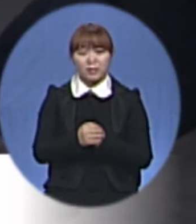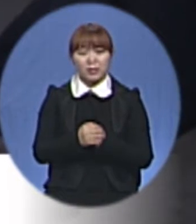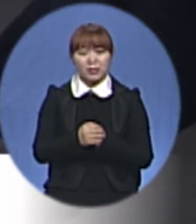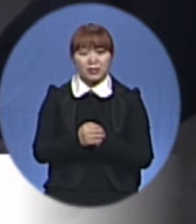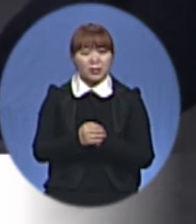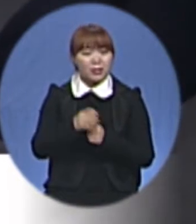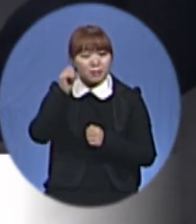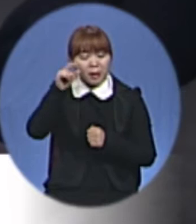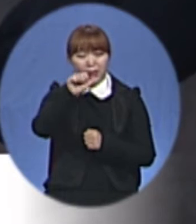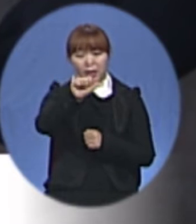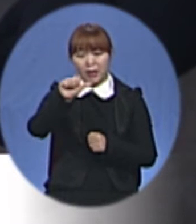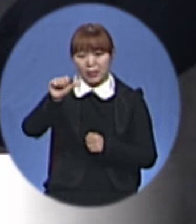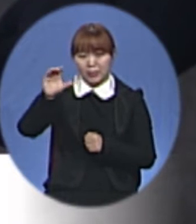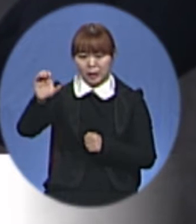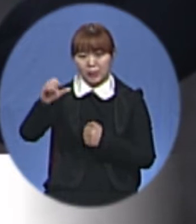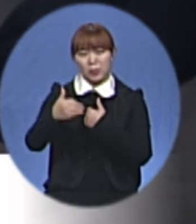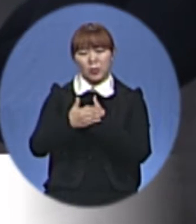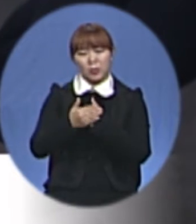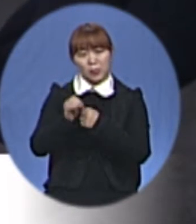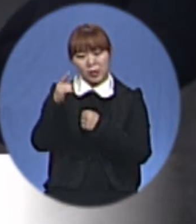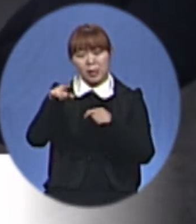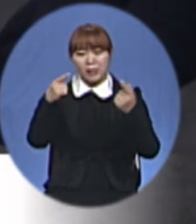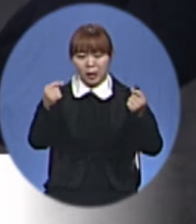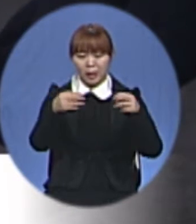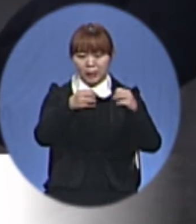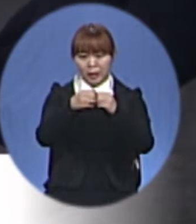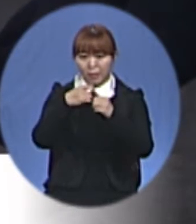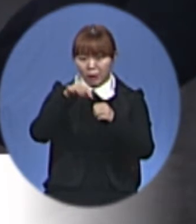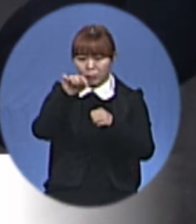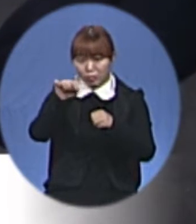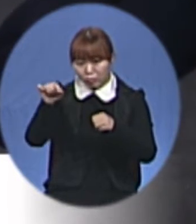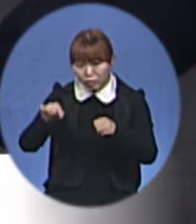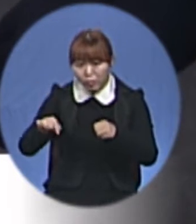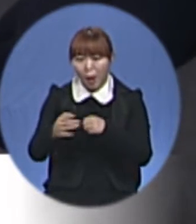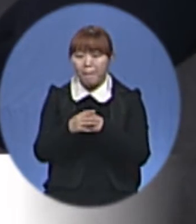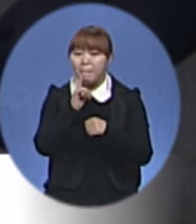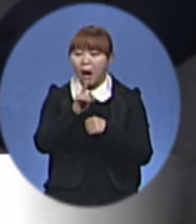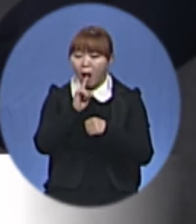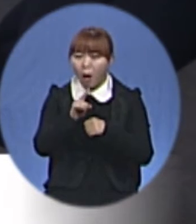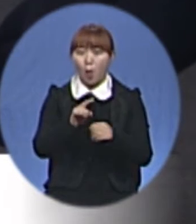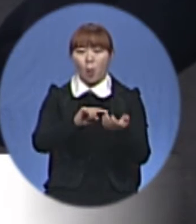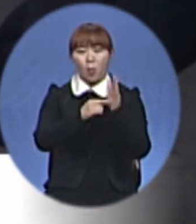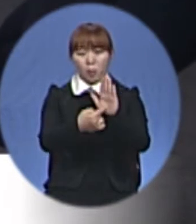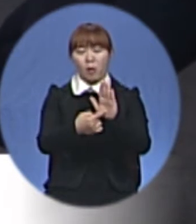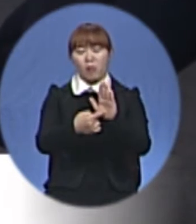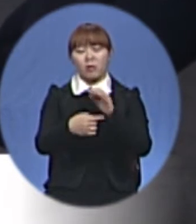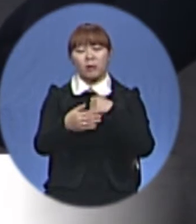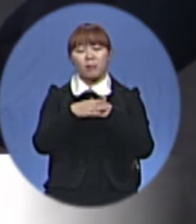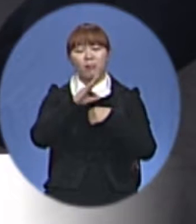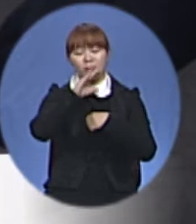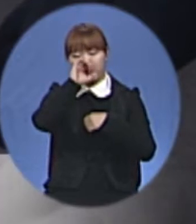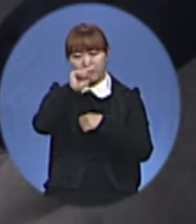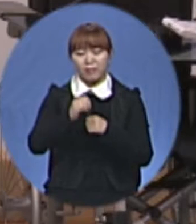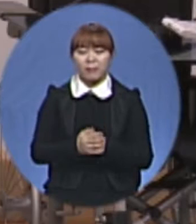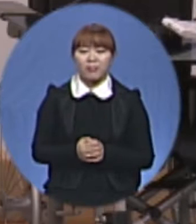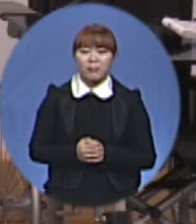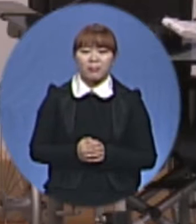스마트 AAC 덕분이죠. 이렇게 글자만 누르면 말이 되어서 나오니 너무나